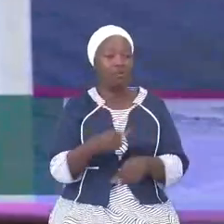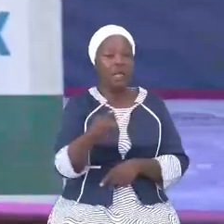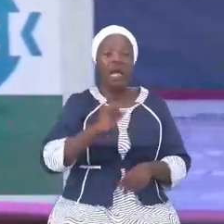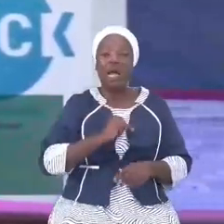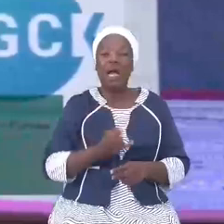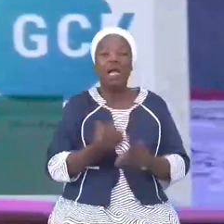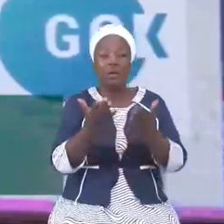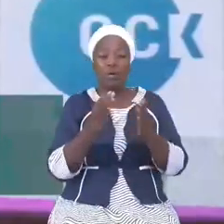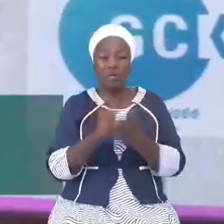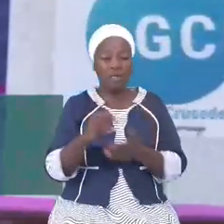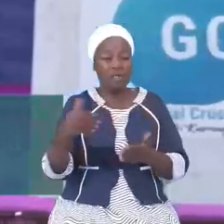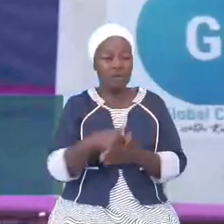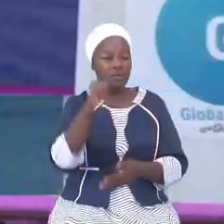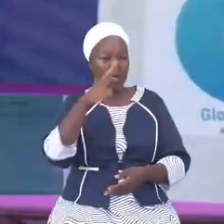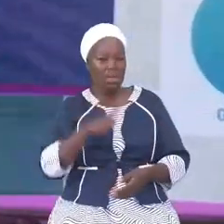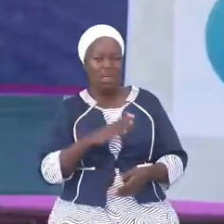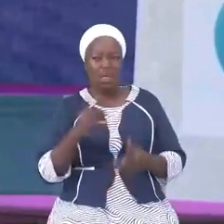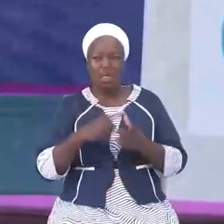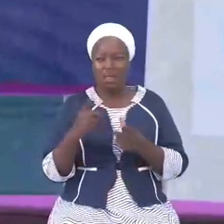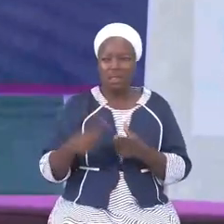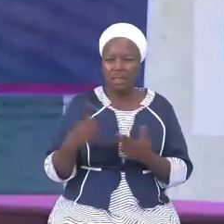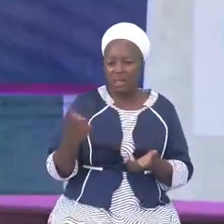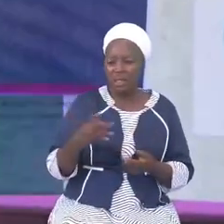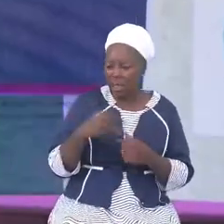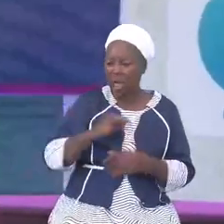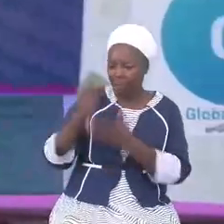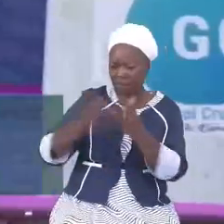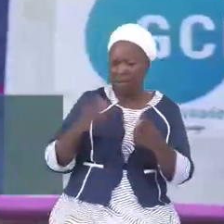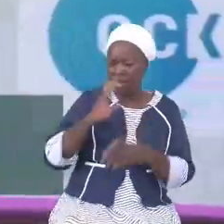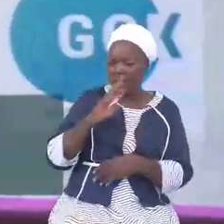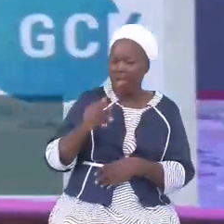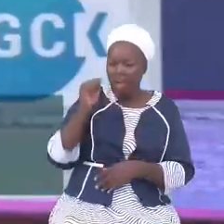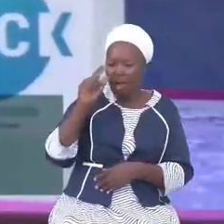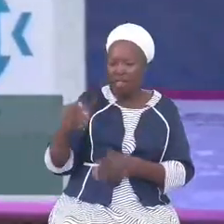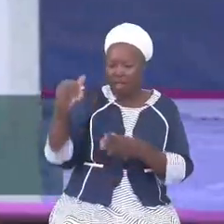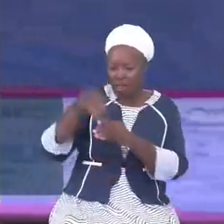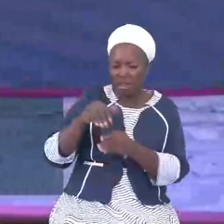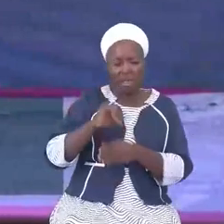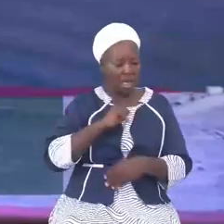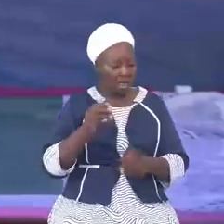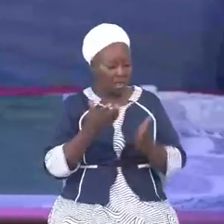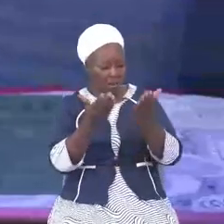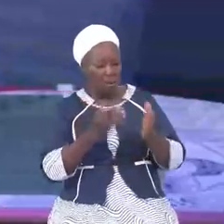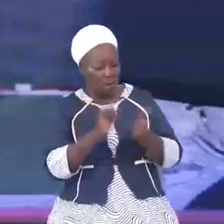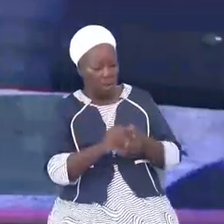Je désirais une nouvelle dame, Salomon dit. Je l'amenais dedans. Je désirais ce philosophe, je